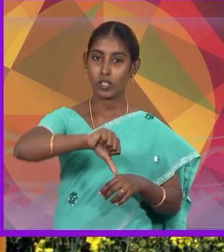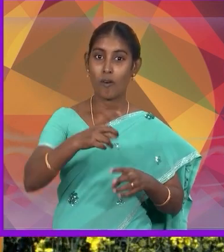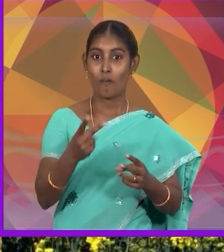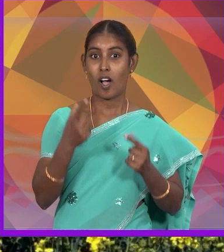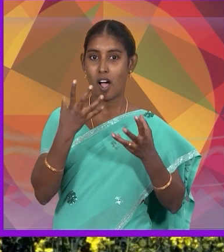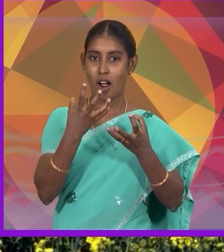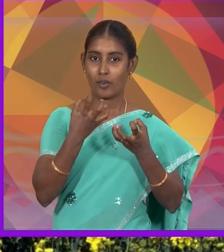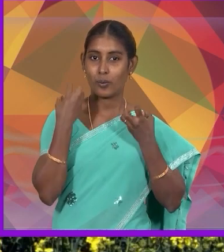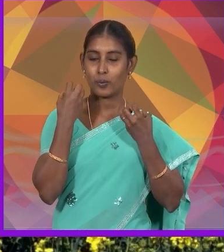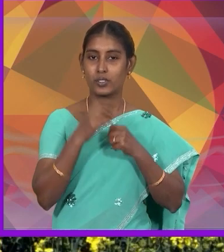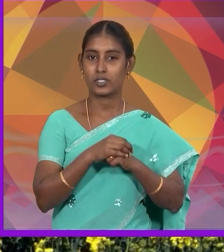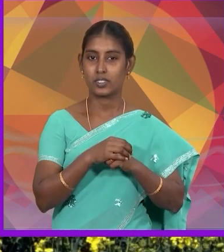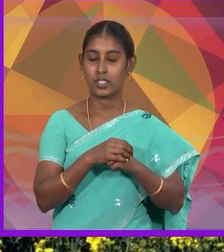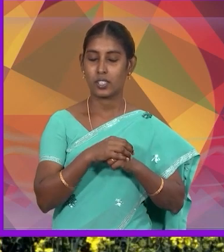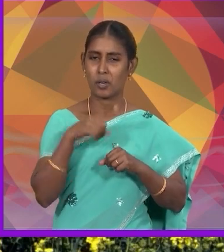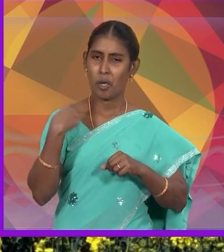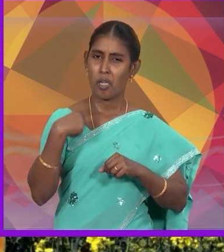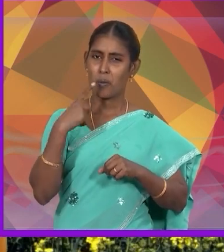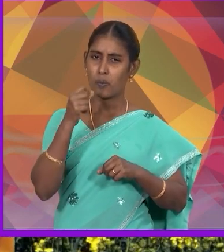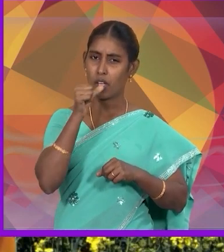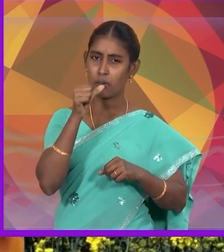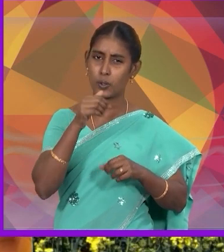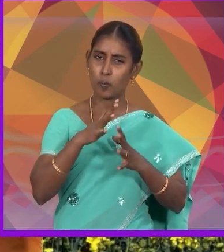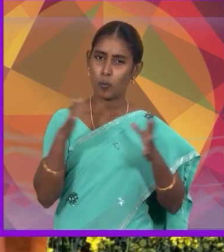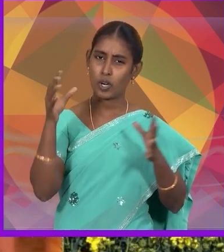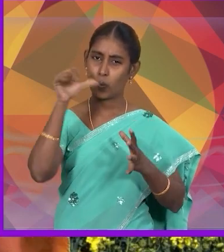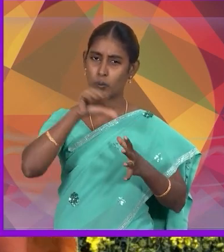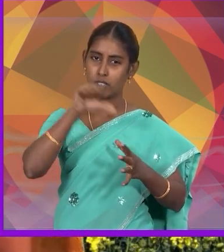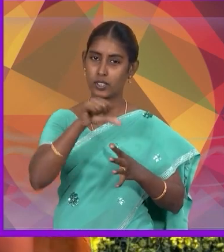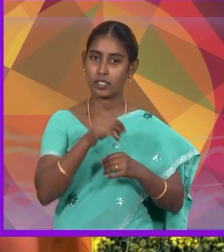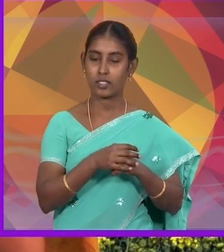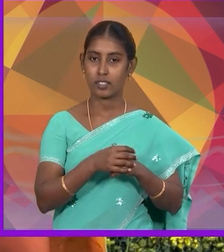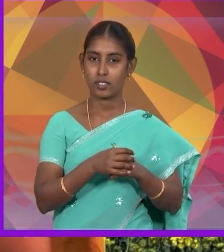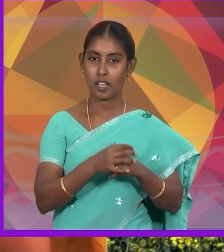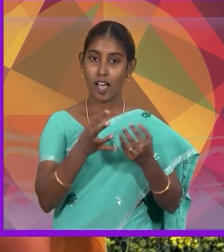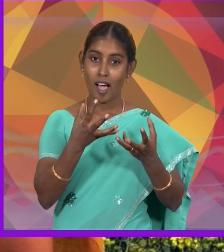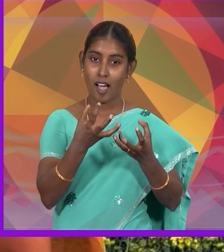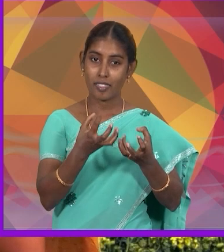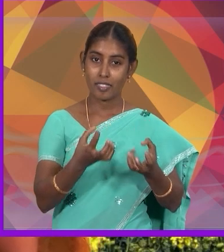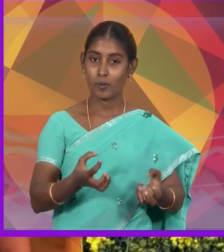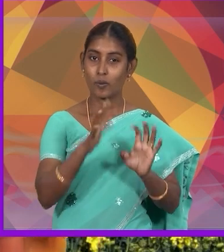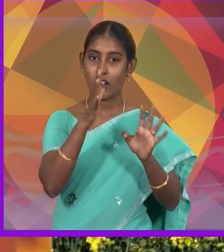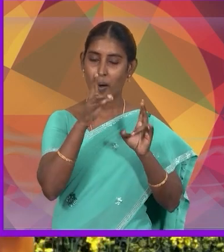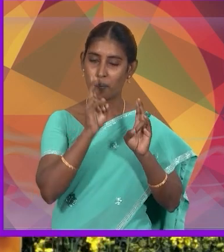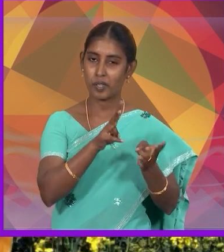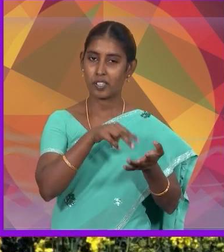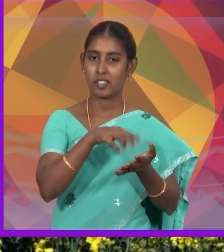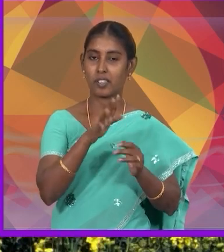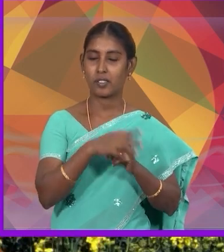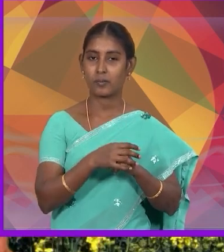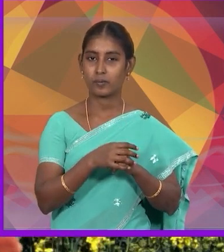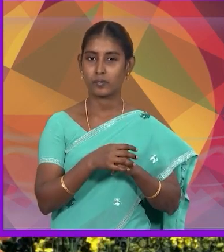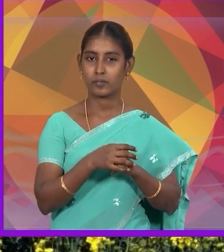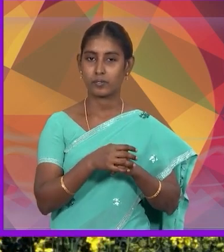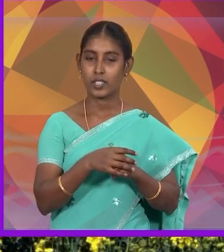இல்லைங்களா? அப்ப ஏற்கனவே நம்ம நிறைய தண்ணீர் விட்டு பாய்ச்சி வச்சிருக்கிறதுனால அந்த தண்ணி மண் குளிர்ந்த அளவு நிற்கும். அந்த சாலு சாலு